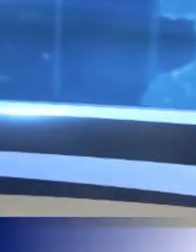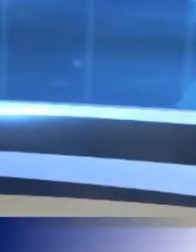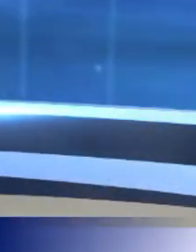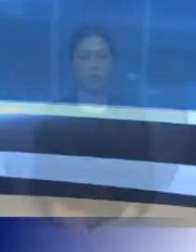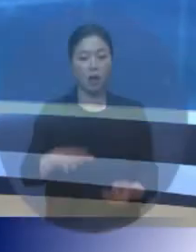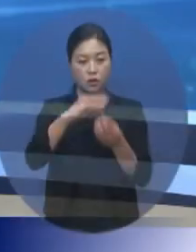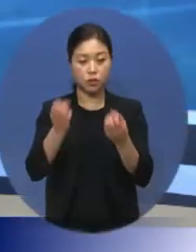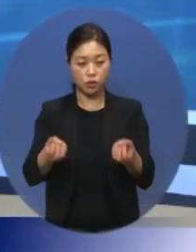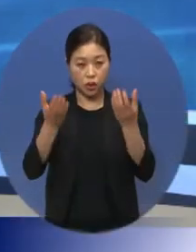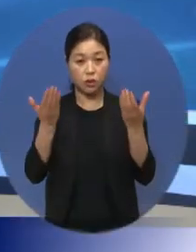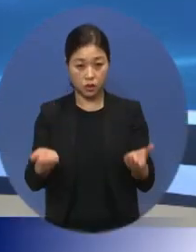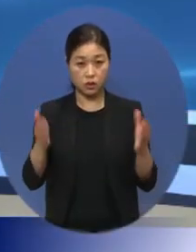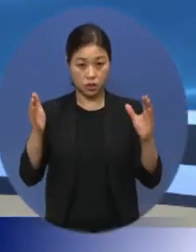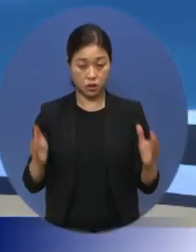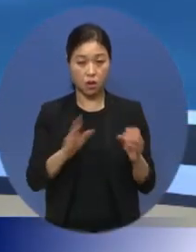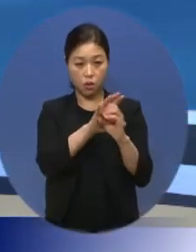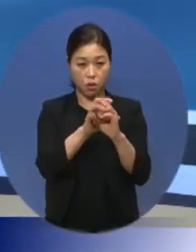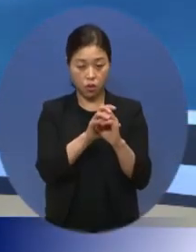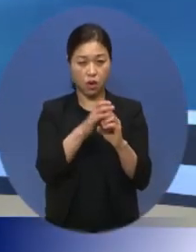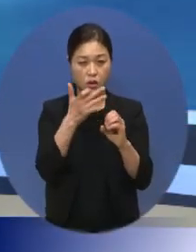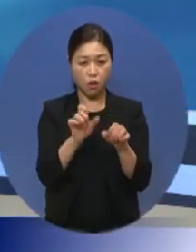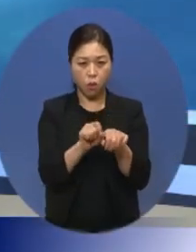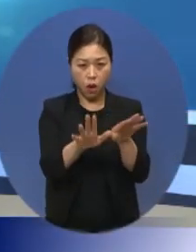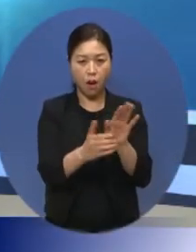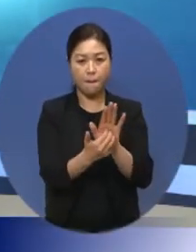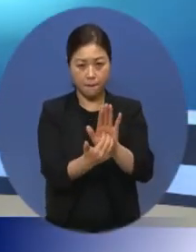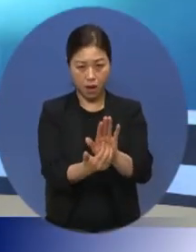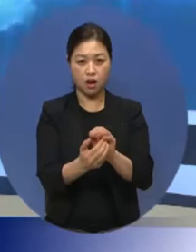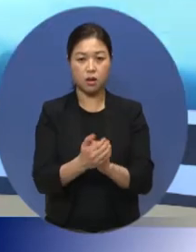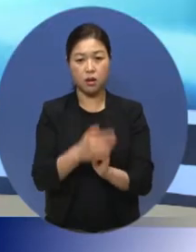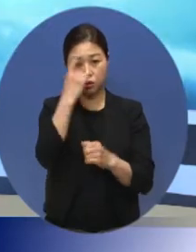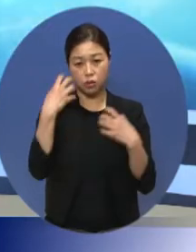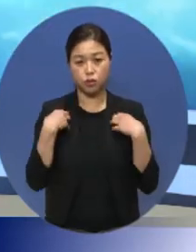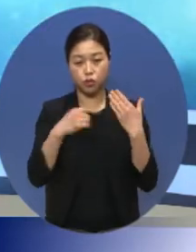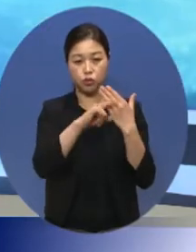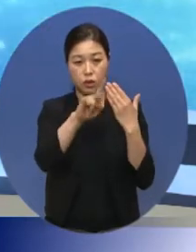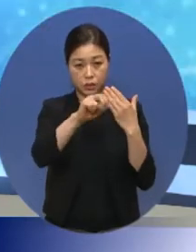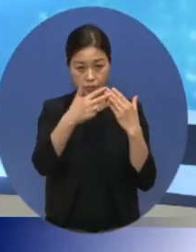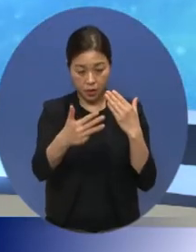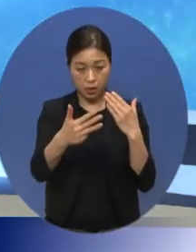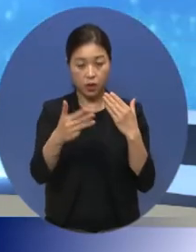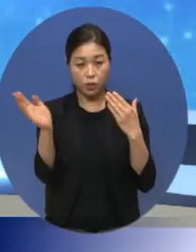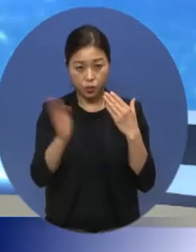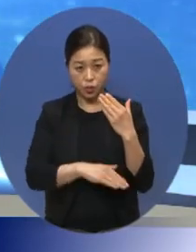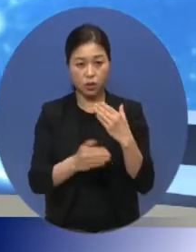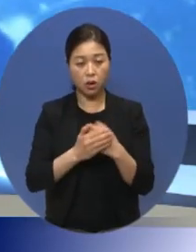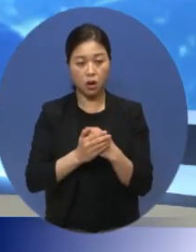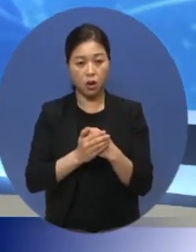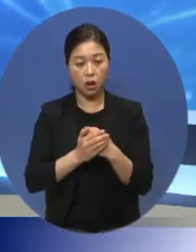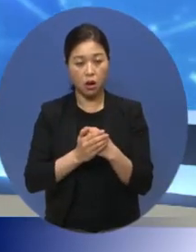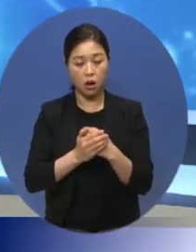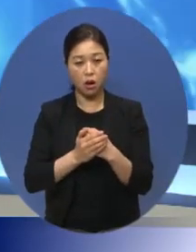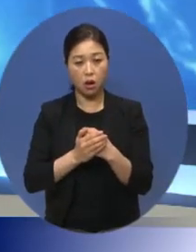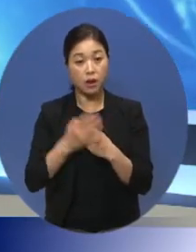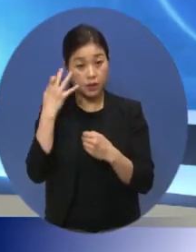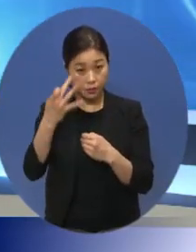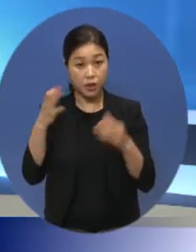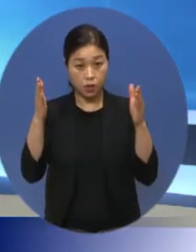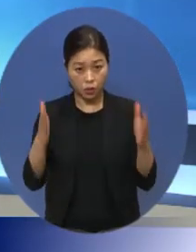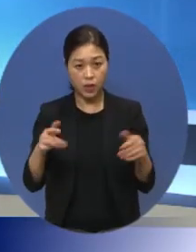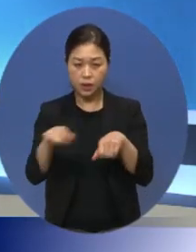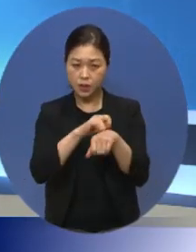추석 연휴 코로나19 확산에 대비해 정부는 9월 28일부터 2주간을 특별 방역기간으로